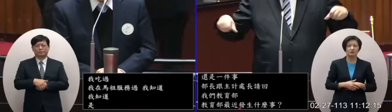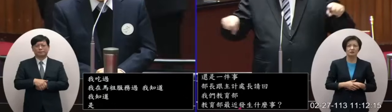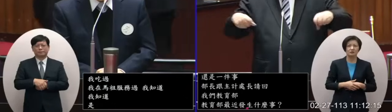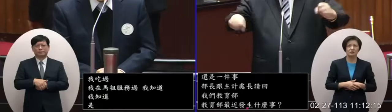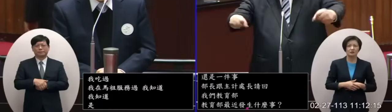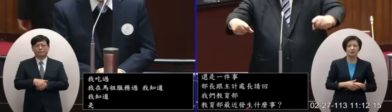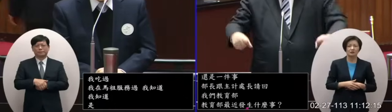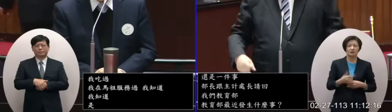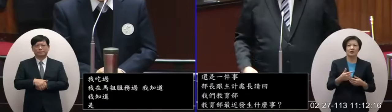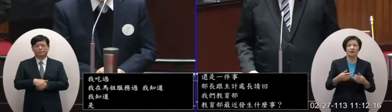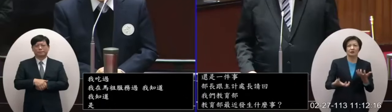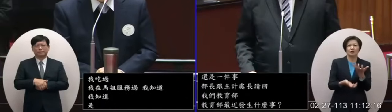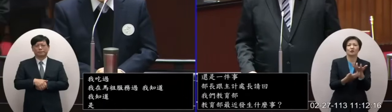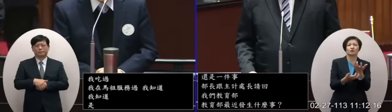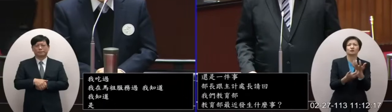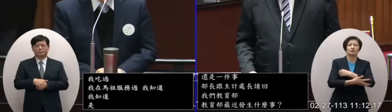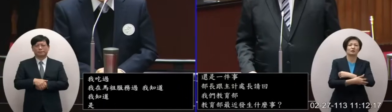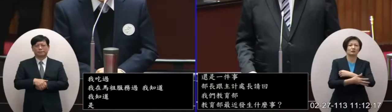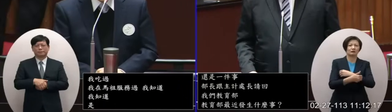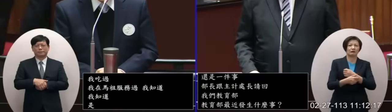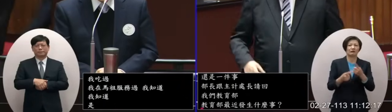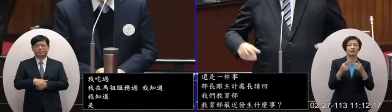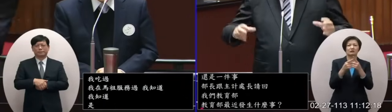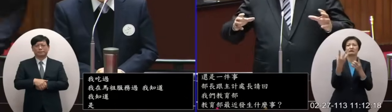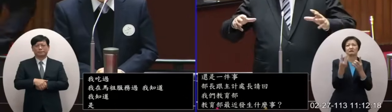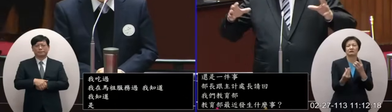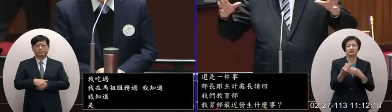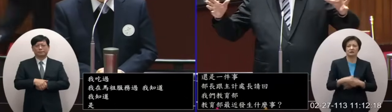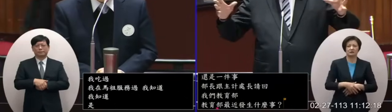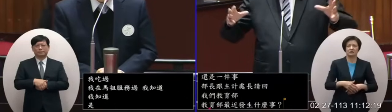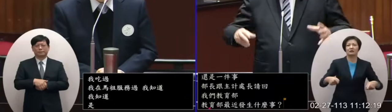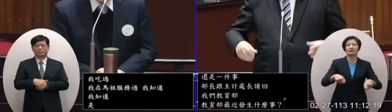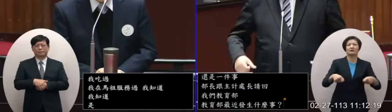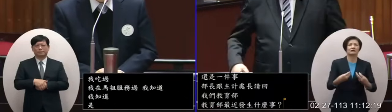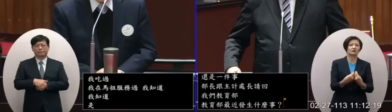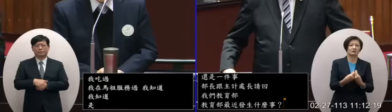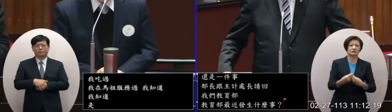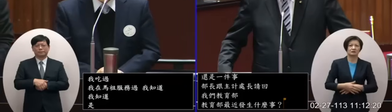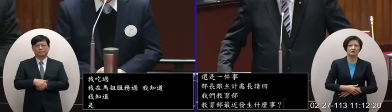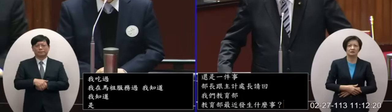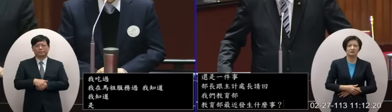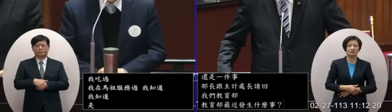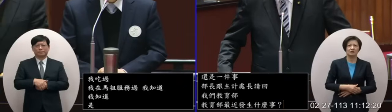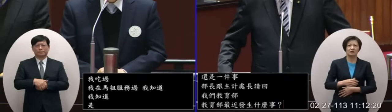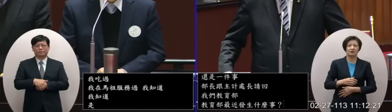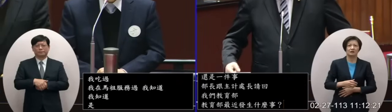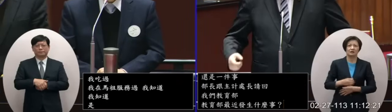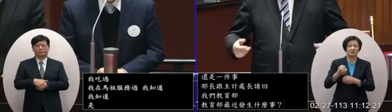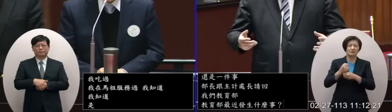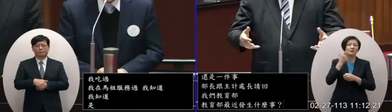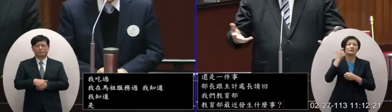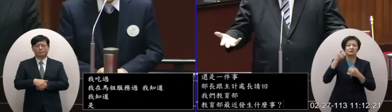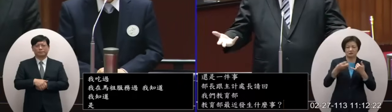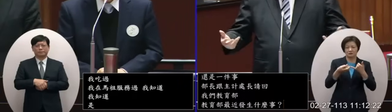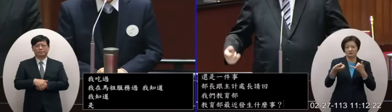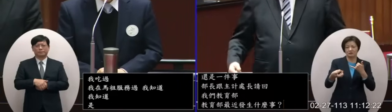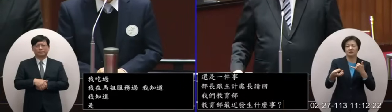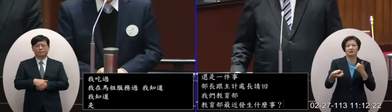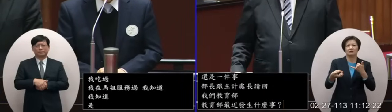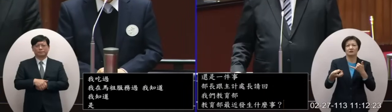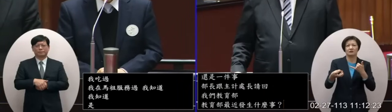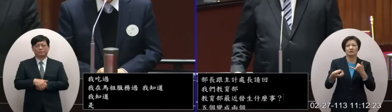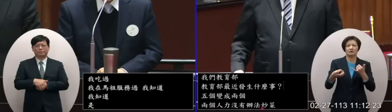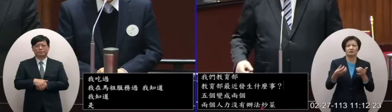人力没办法炒菜啊。好了，我们马祖四乡五岛离岛啊。小孩子没饭